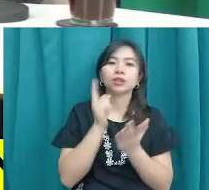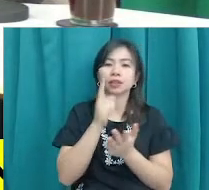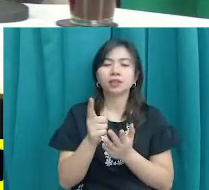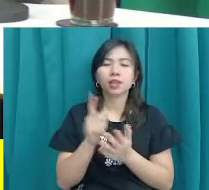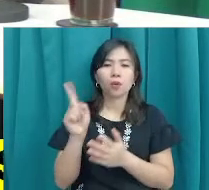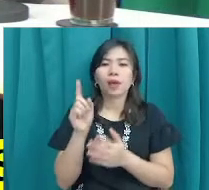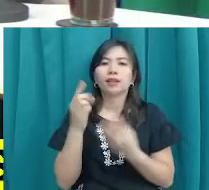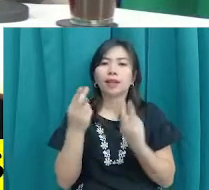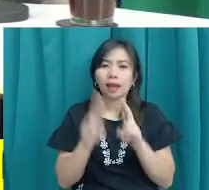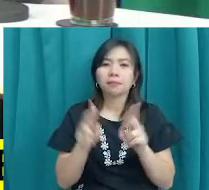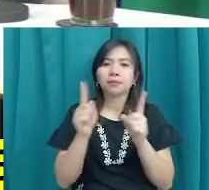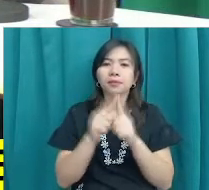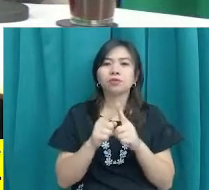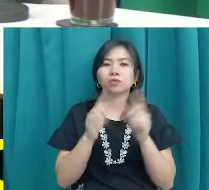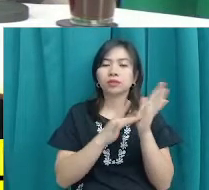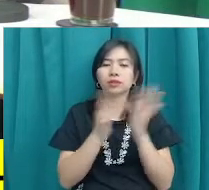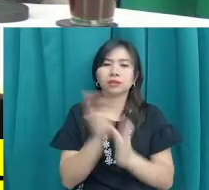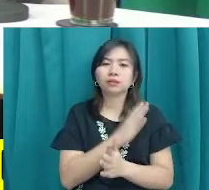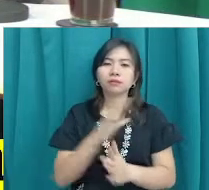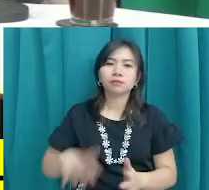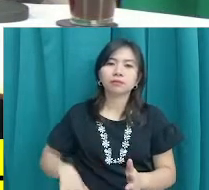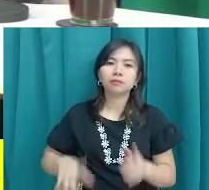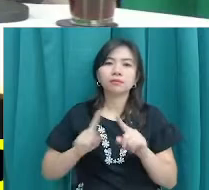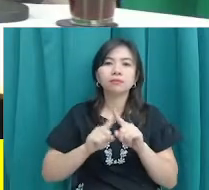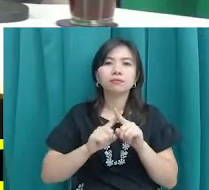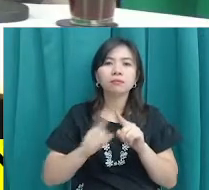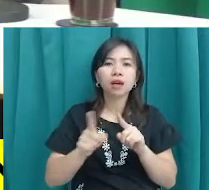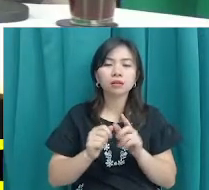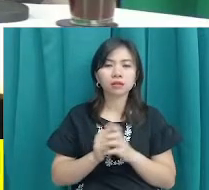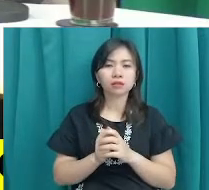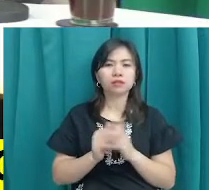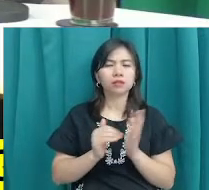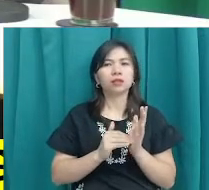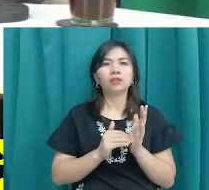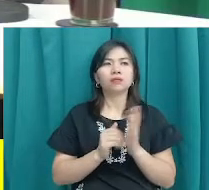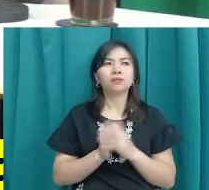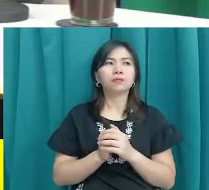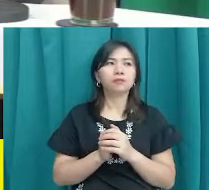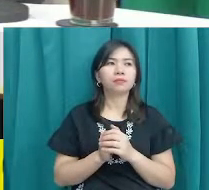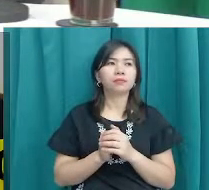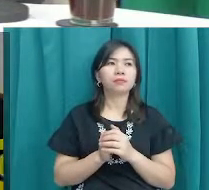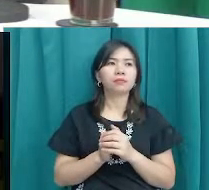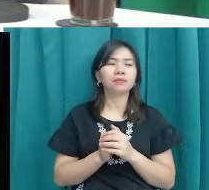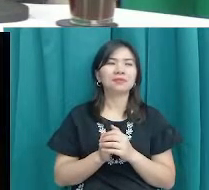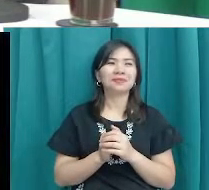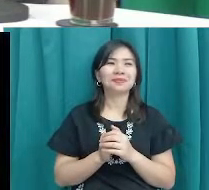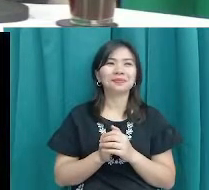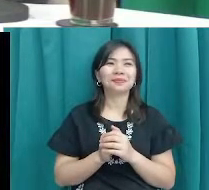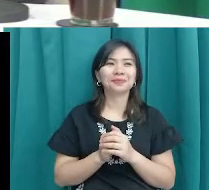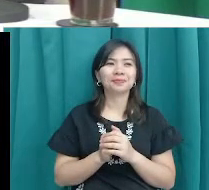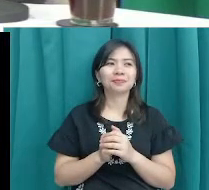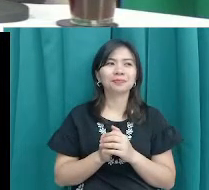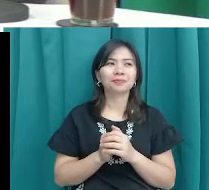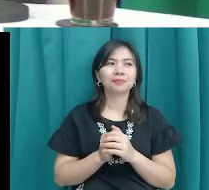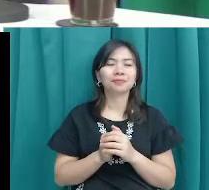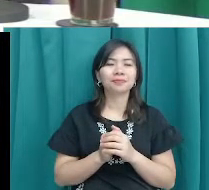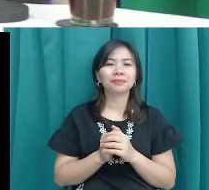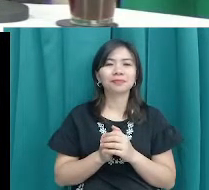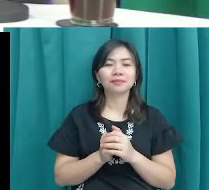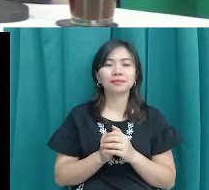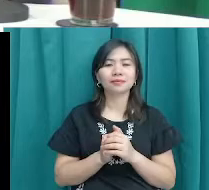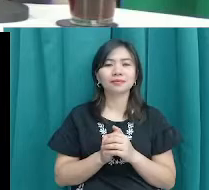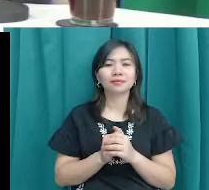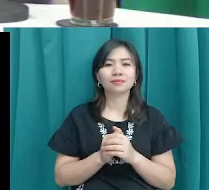Panginoong Jesucristo. You see? But woe, sabi niya, aba. You see? Di si Mama Aba. Sabi niya, aba.